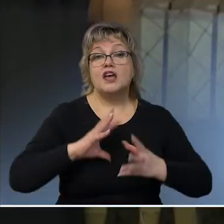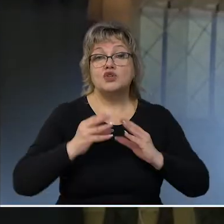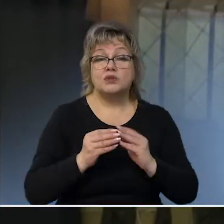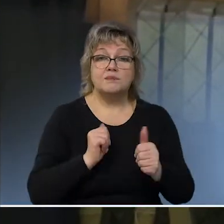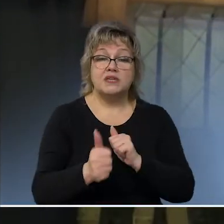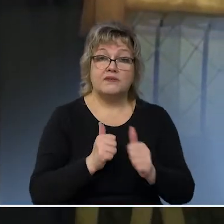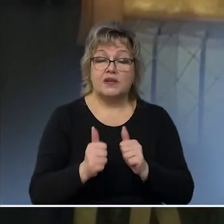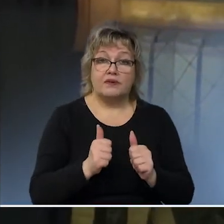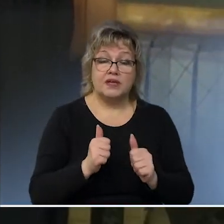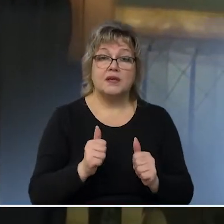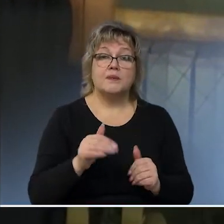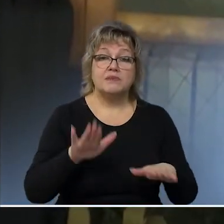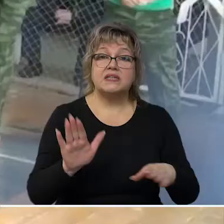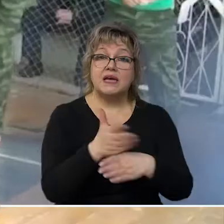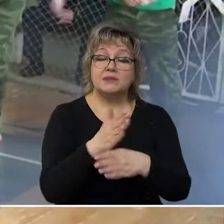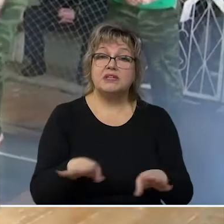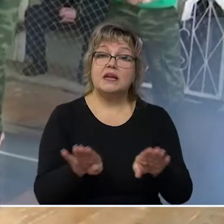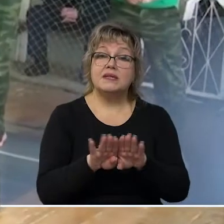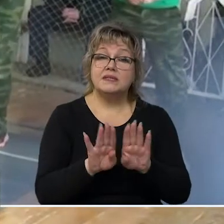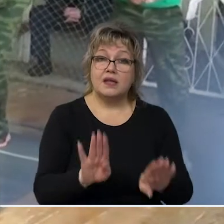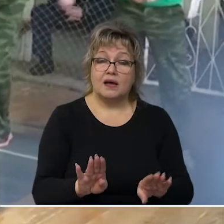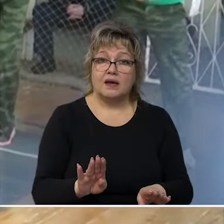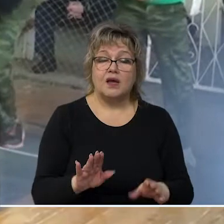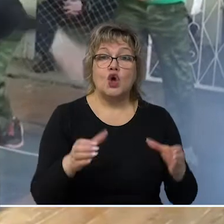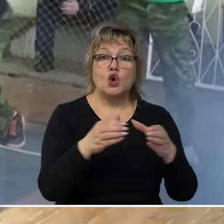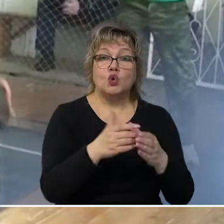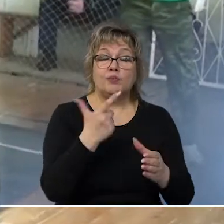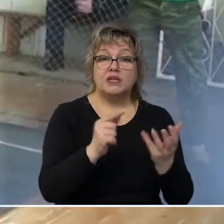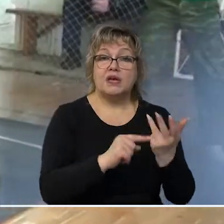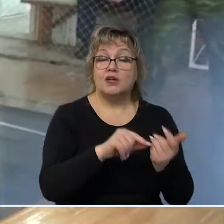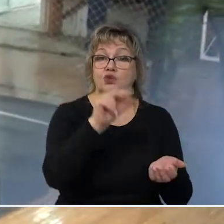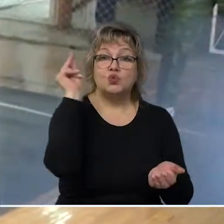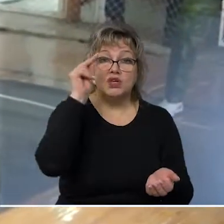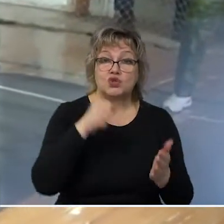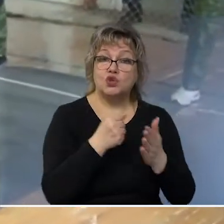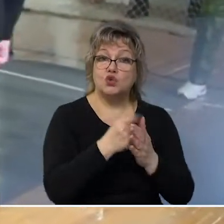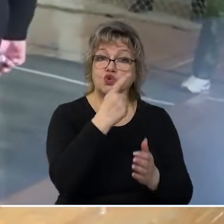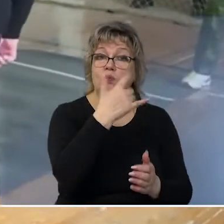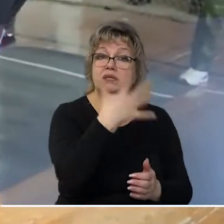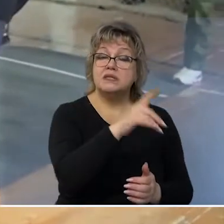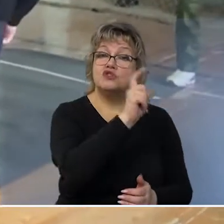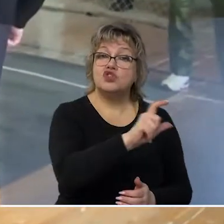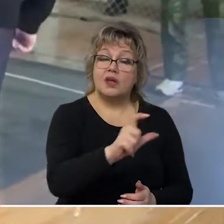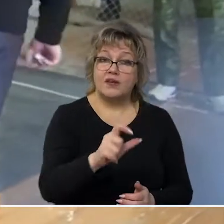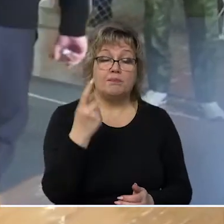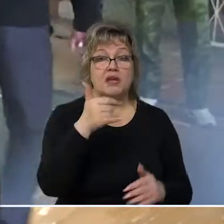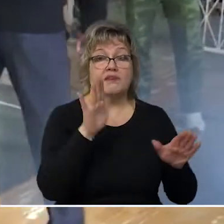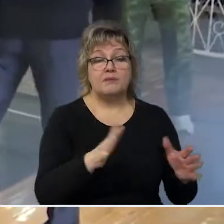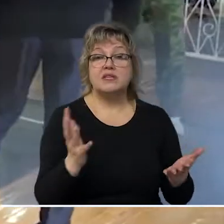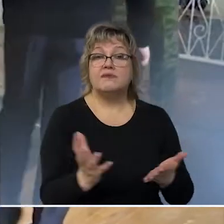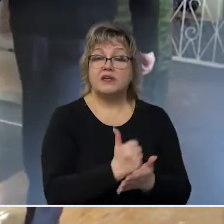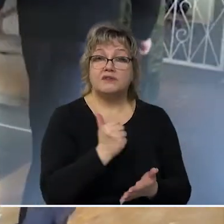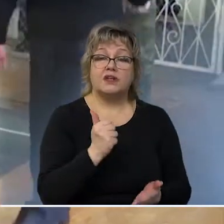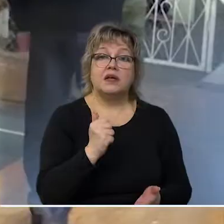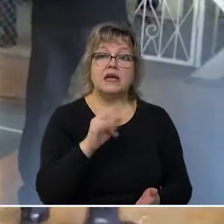По результатам соревнований места распределились следующим образом. В подгруппе, где количество учащихся до 150 человек, первое